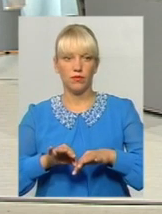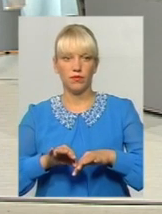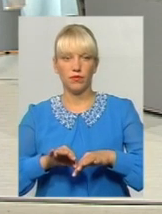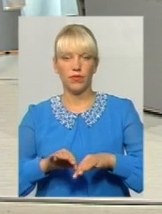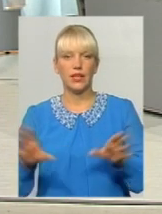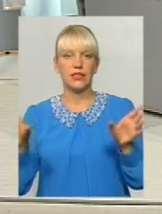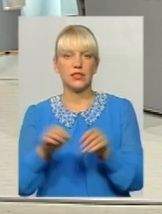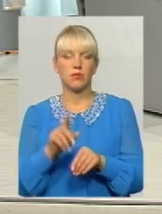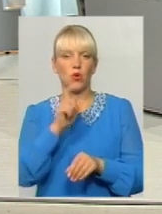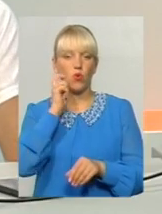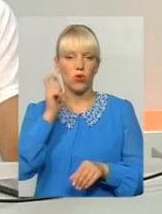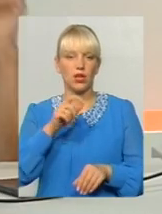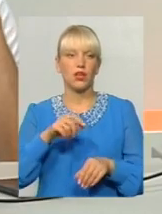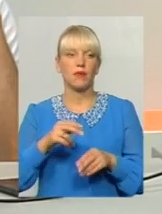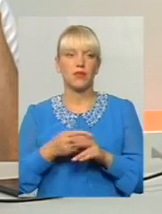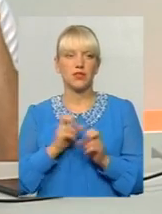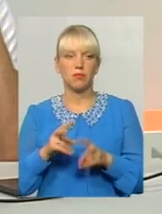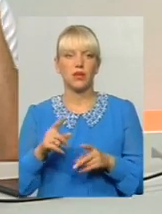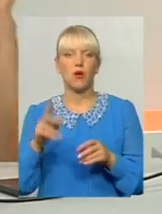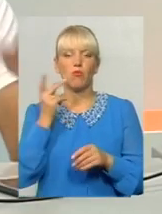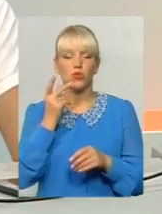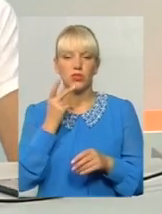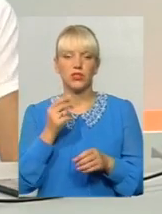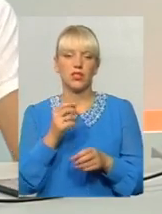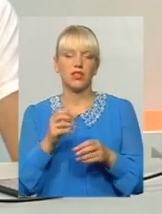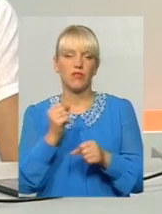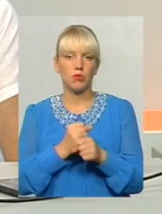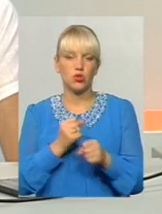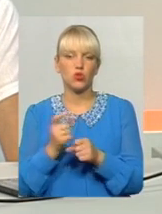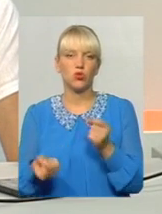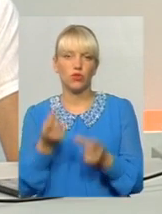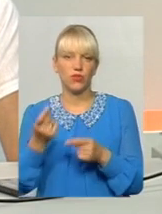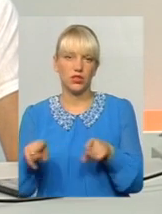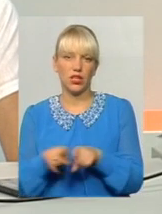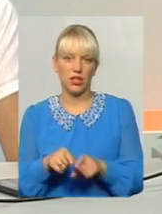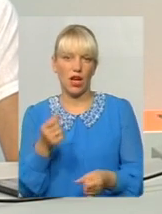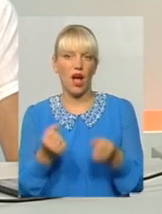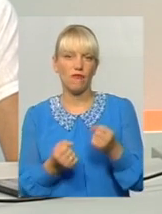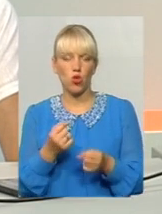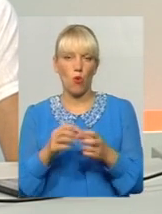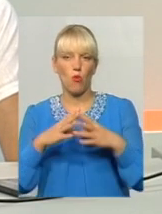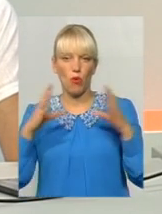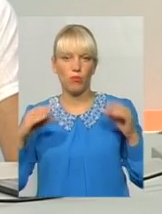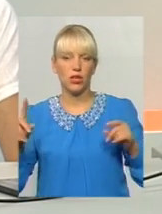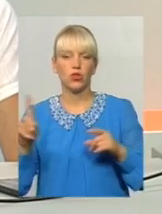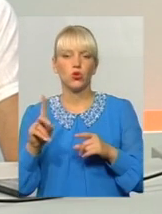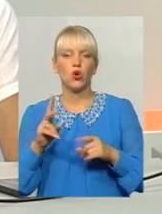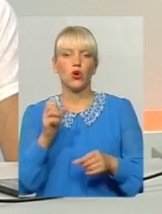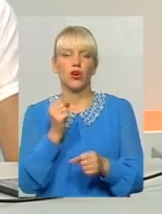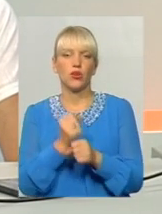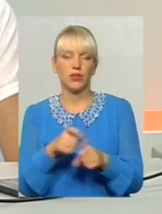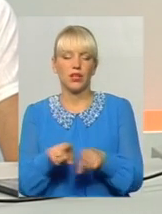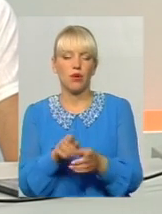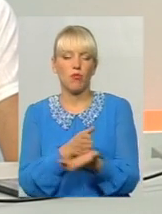ми проводимо спільно з Укртрансбезпекою спільне відпрацювання щодо виявлення таких автомобілів, які здійснюють послуги такси на все ж